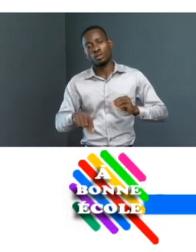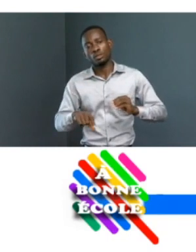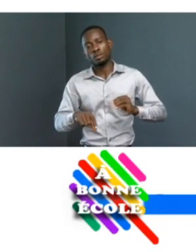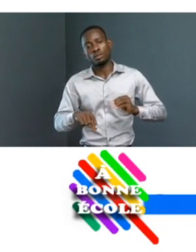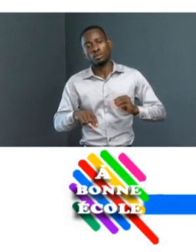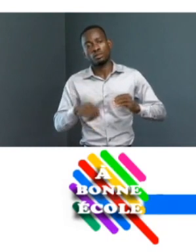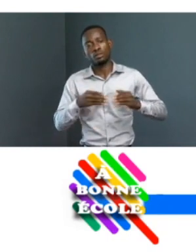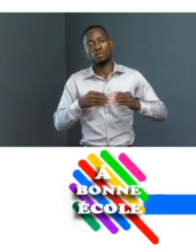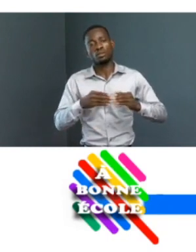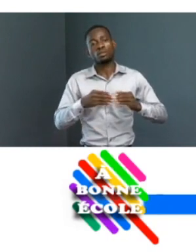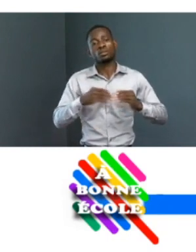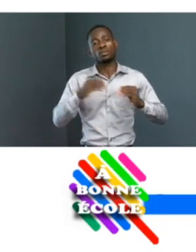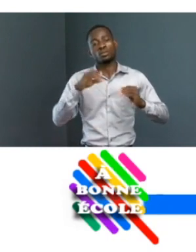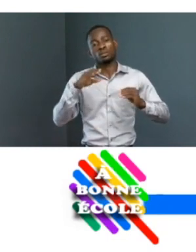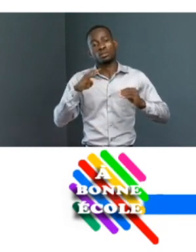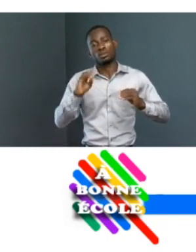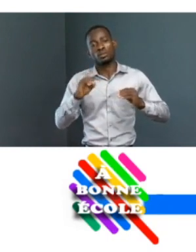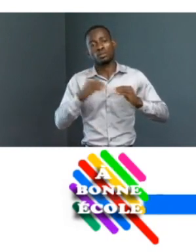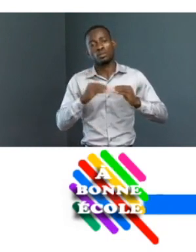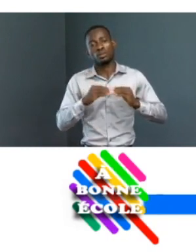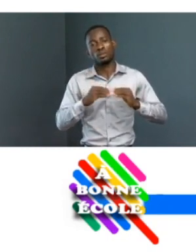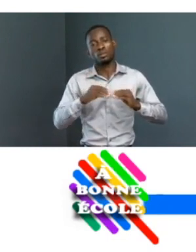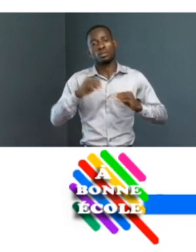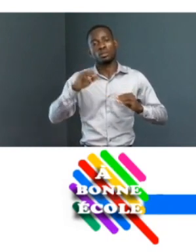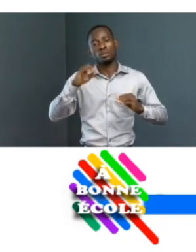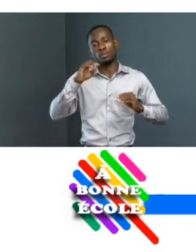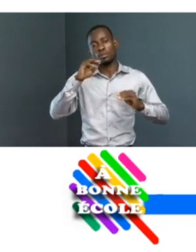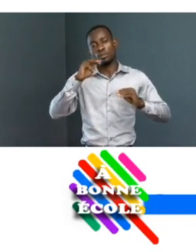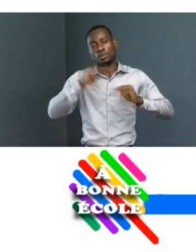de l'eau en kilogrammes multiplié par